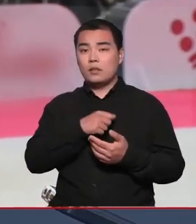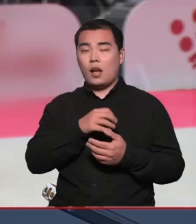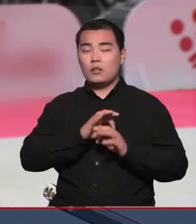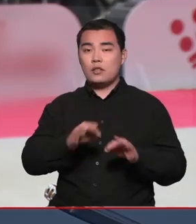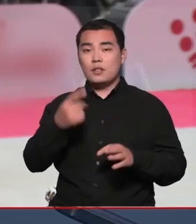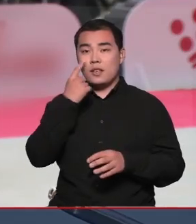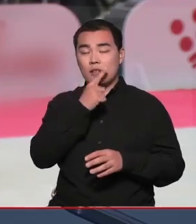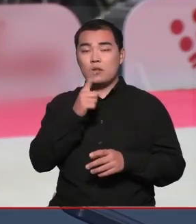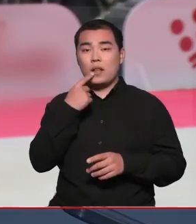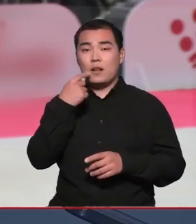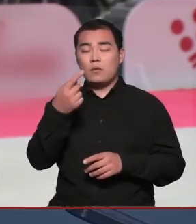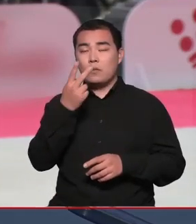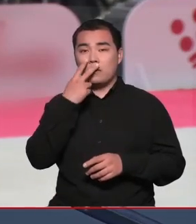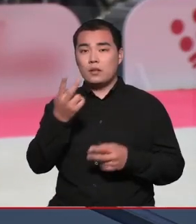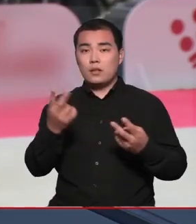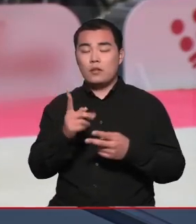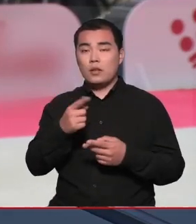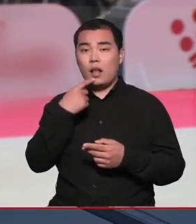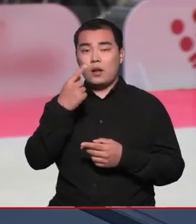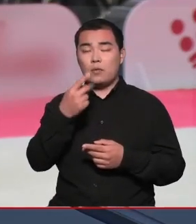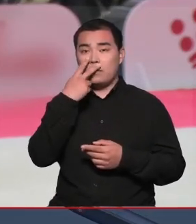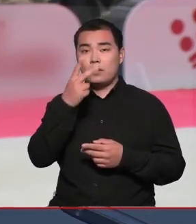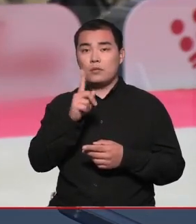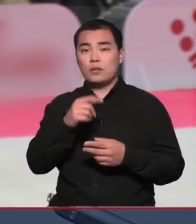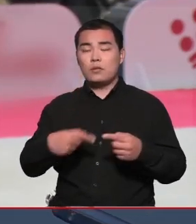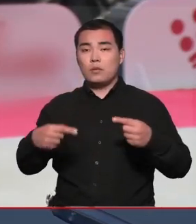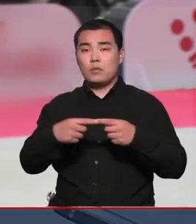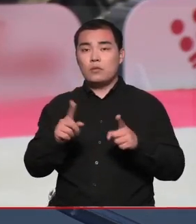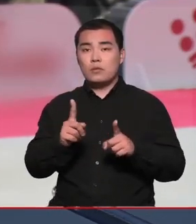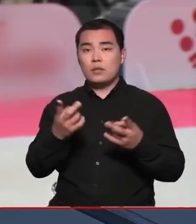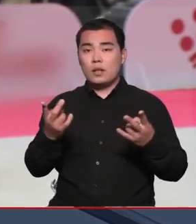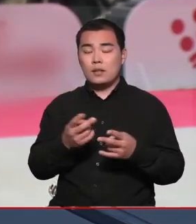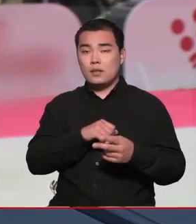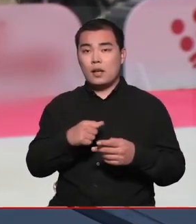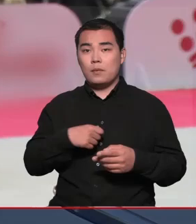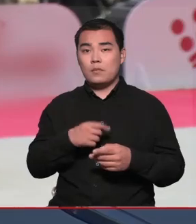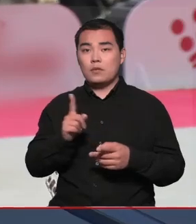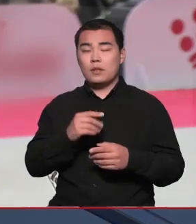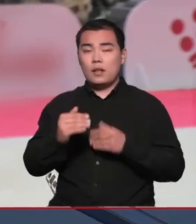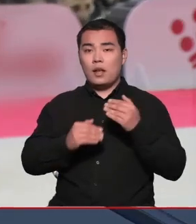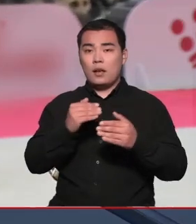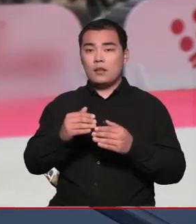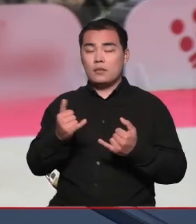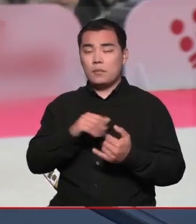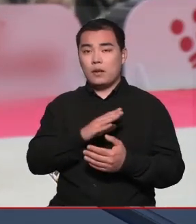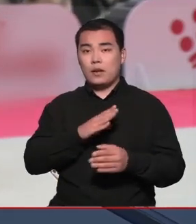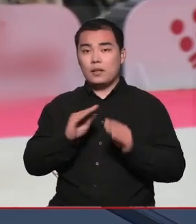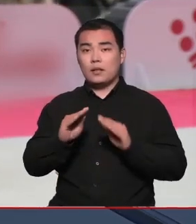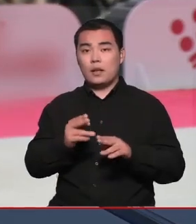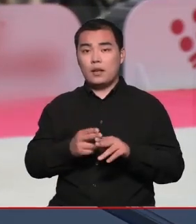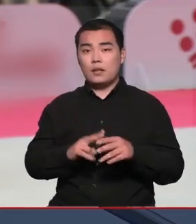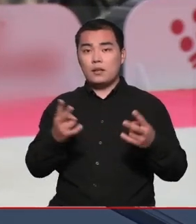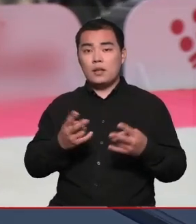чтобы она могла далеко видеть. Чтобы она могла далеко видеть, соответственно, что требует определенные строения конечностей. Она должна